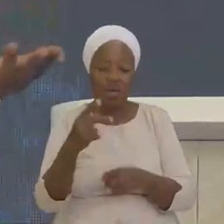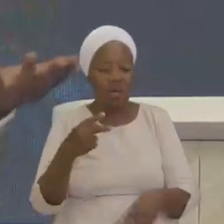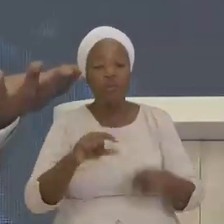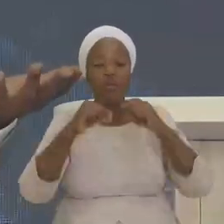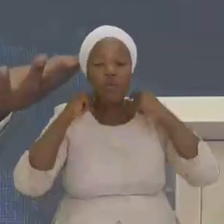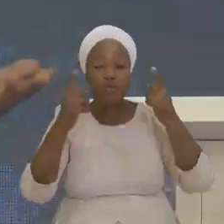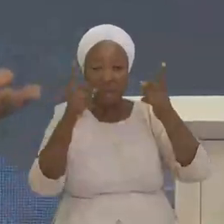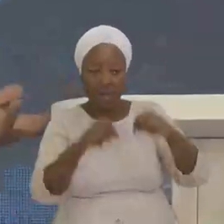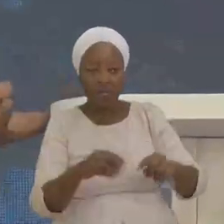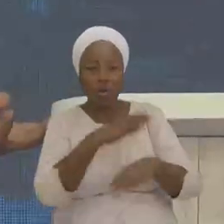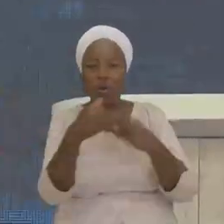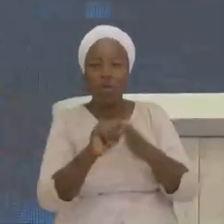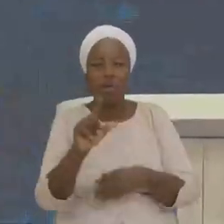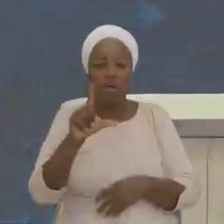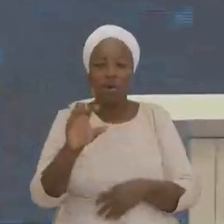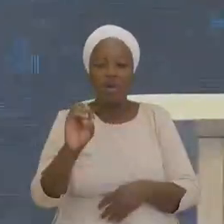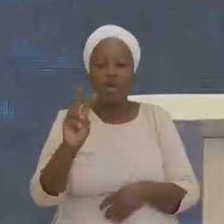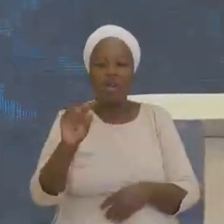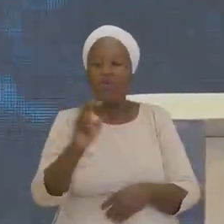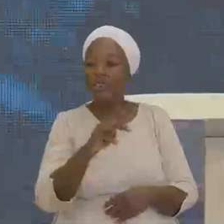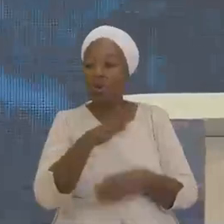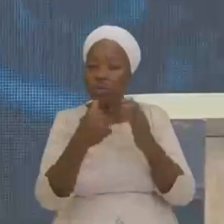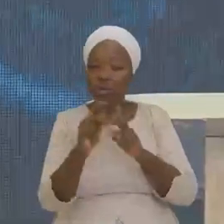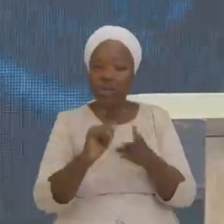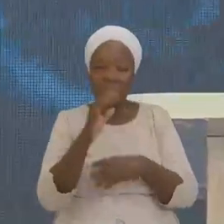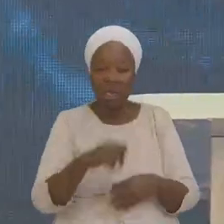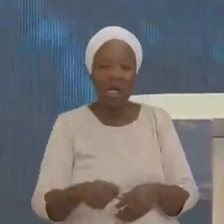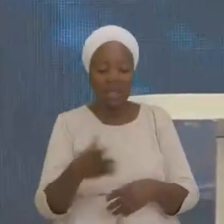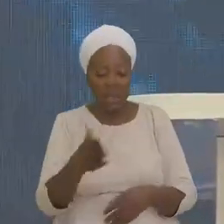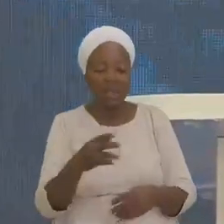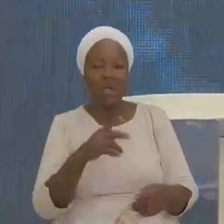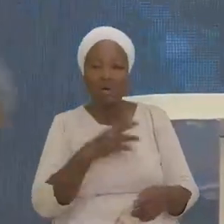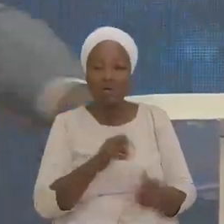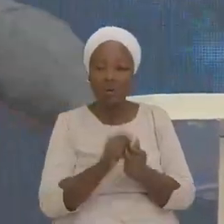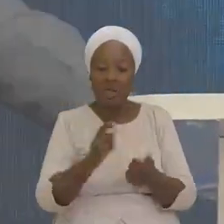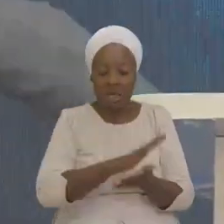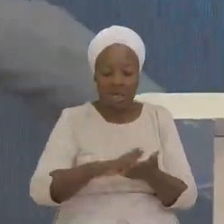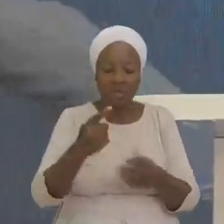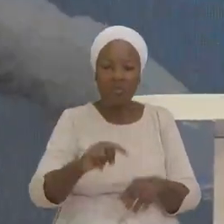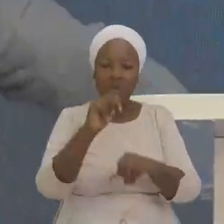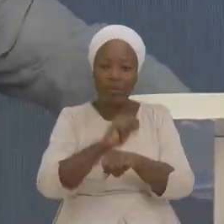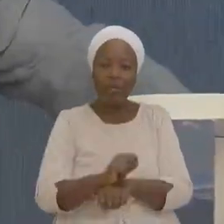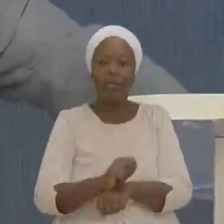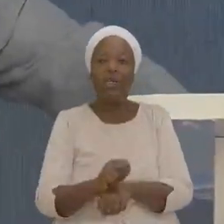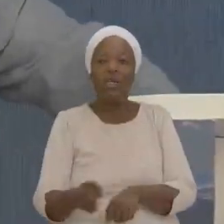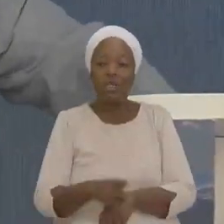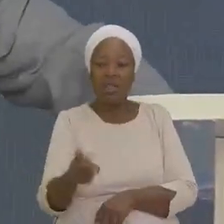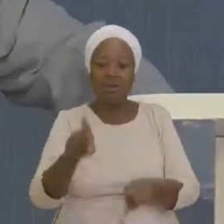C'est pourquoi il dit, lorsque le sacrificateur viendra, c'est Lévite. Et lorsque ceux-là qui ont